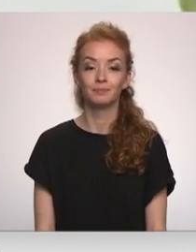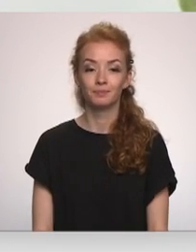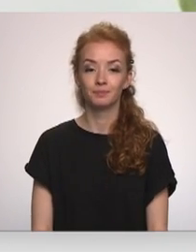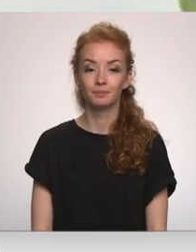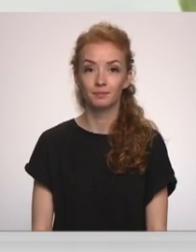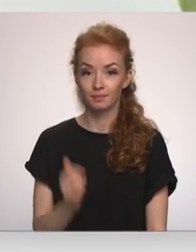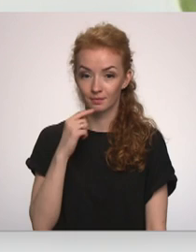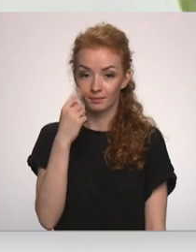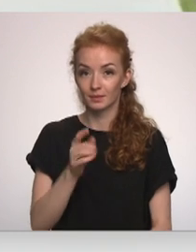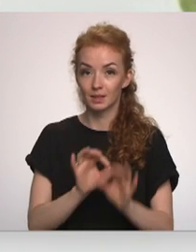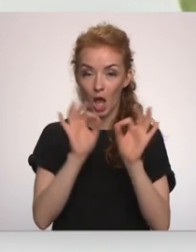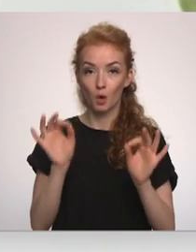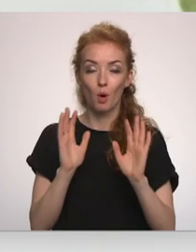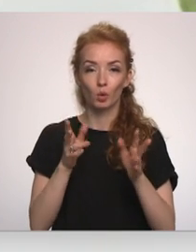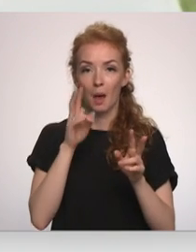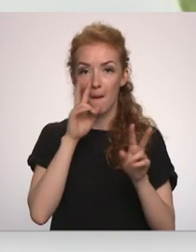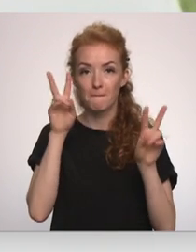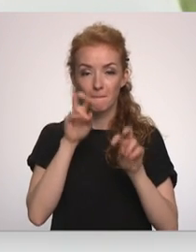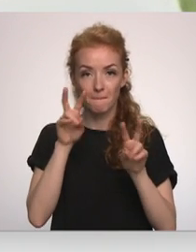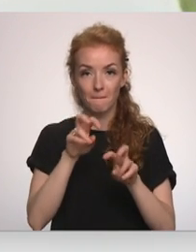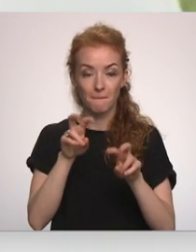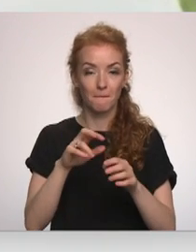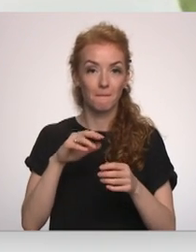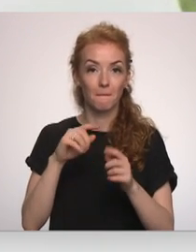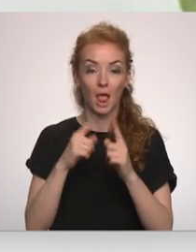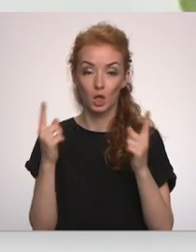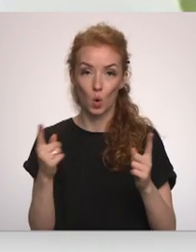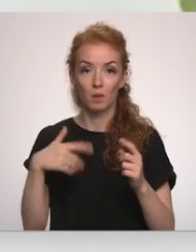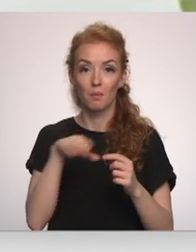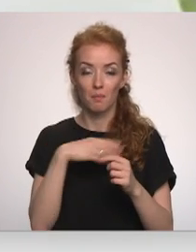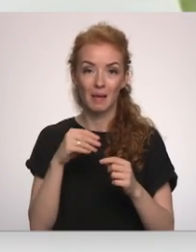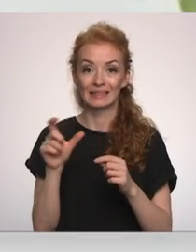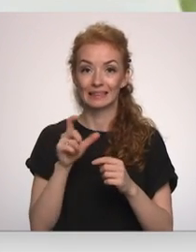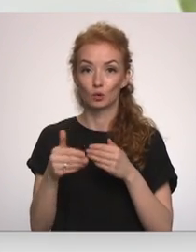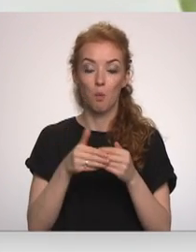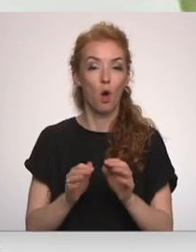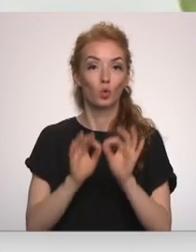būs, teiksim, tāds aprobācijas periods. Par aprobācijas periodu mēs drīzumā arī uzsāksim.